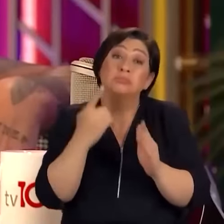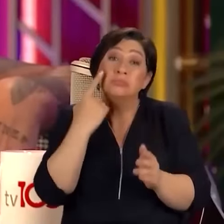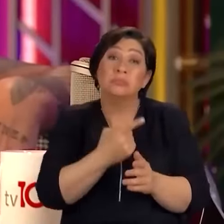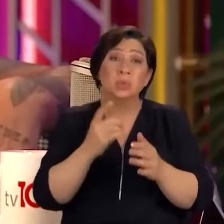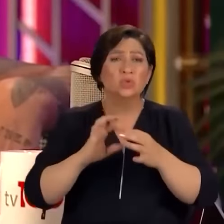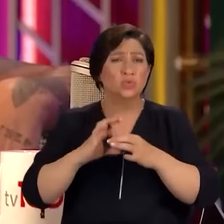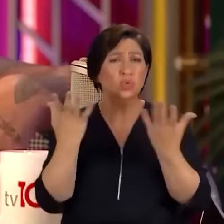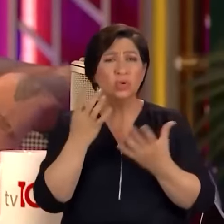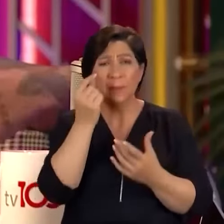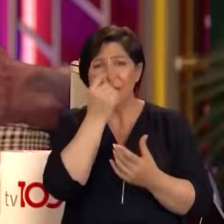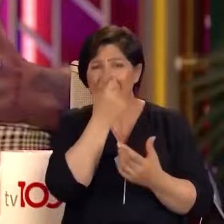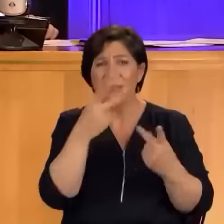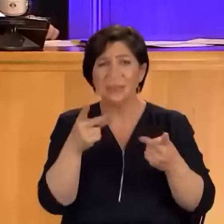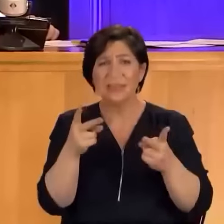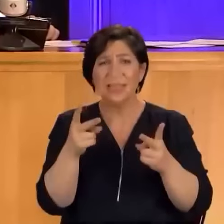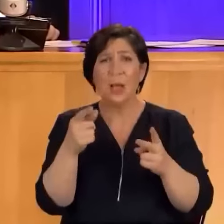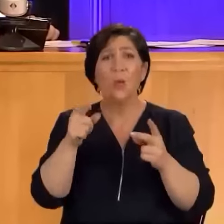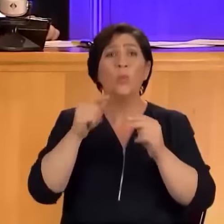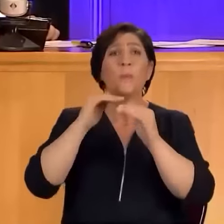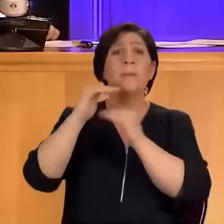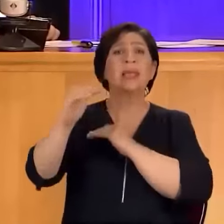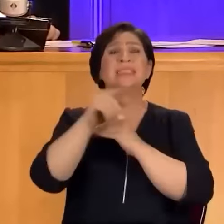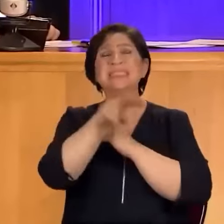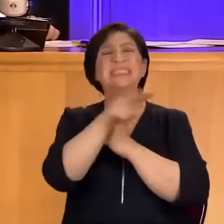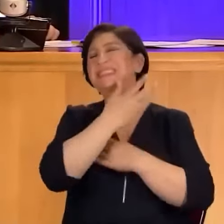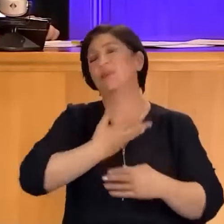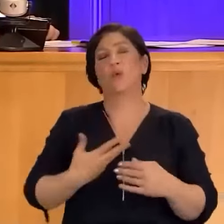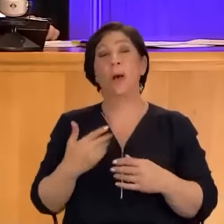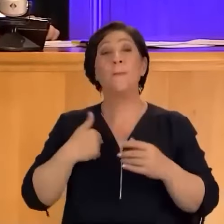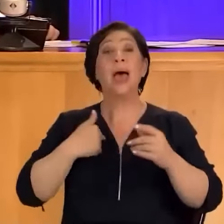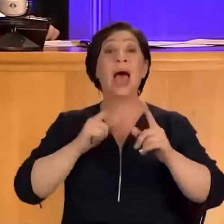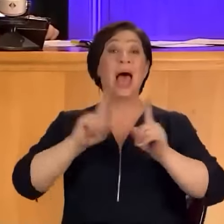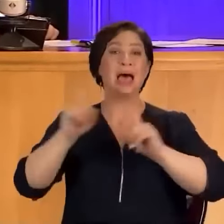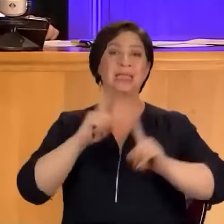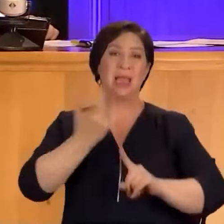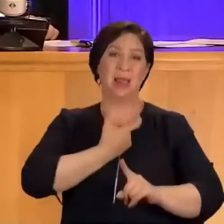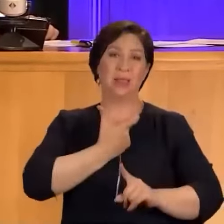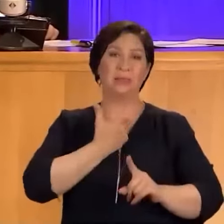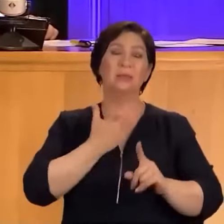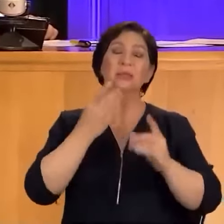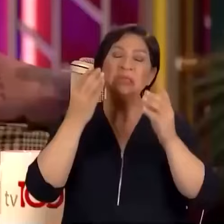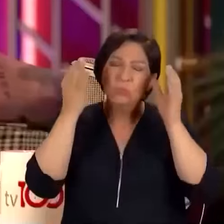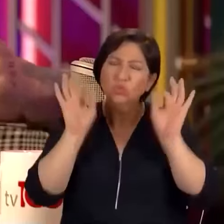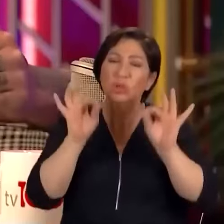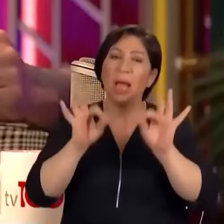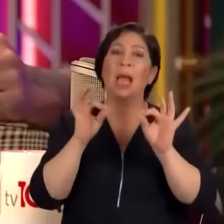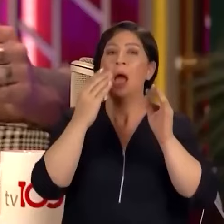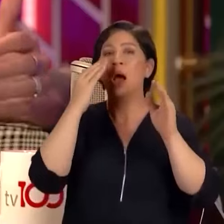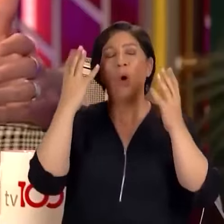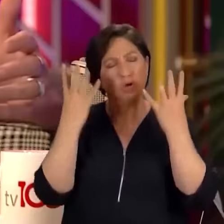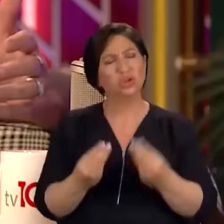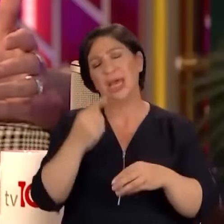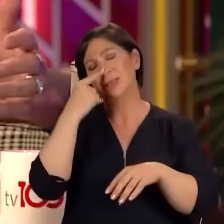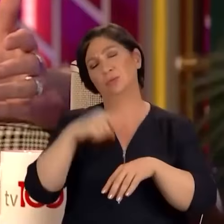Aslında çözülebilecek bir durum. İşte ben çünkü zaten bu millet adalete size bayılıyor. Hayır, ben adaletin muhakkak tecelli edeceğini, evet, düşünüyorum